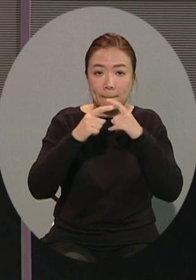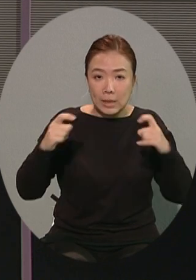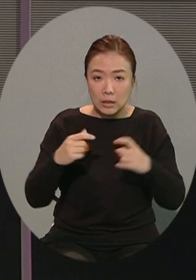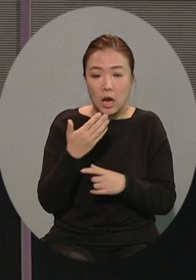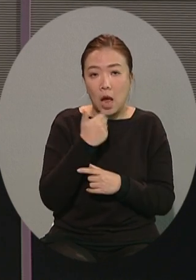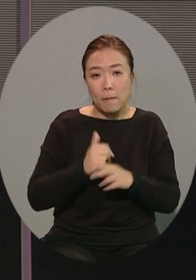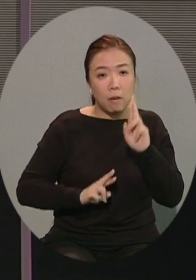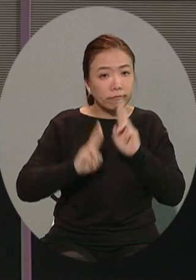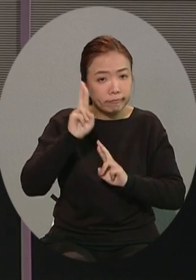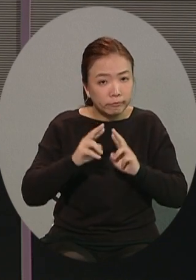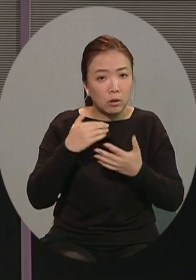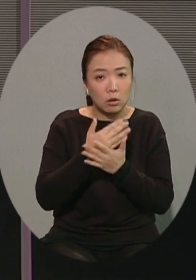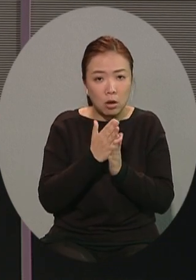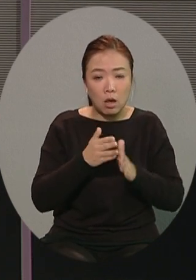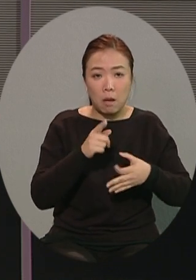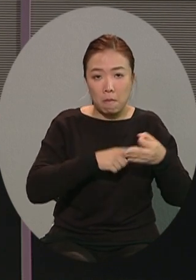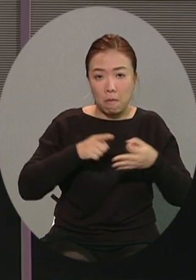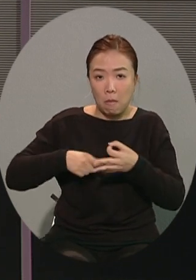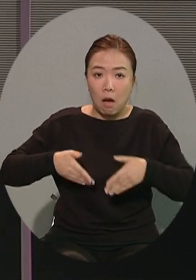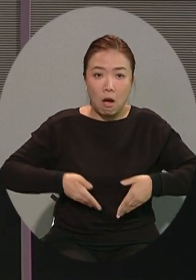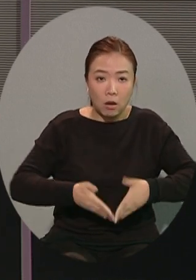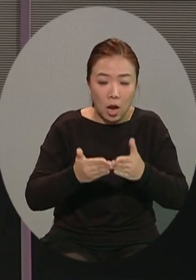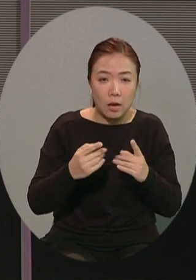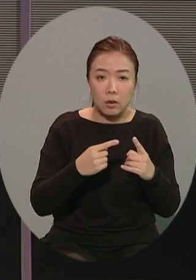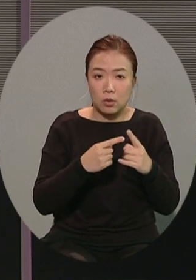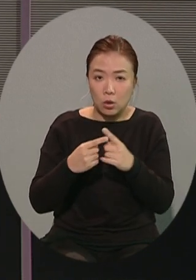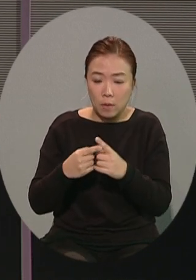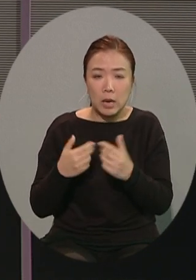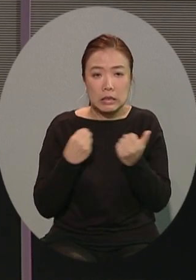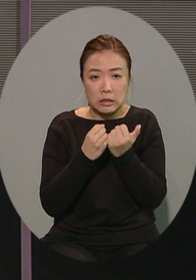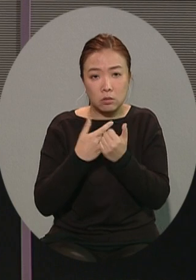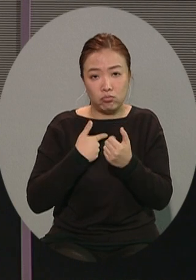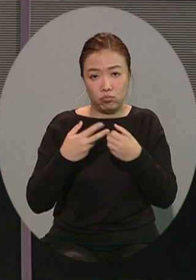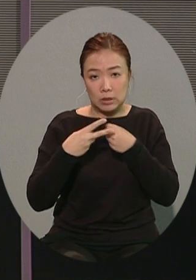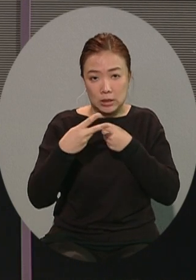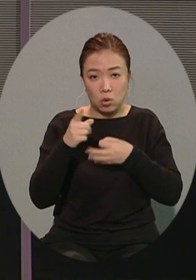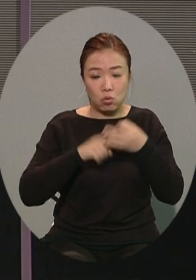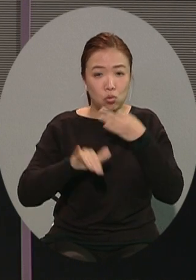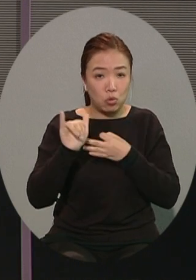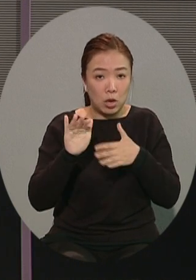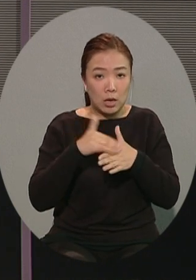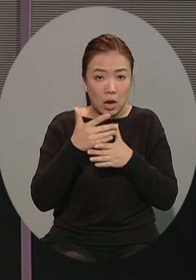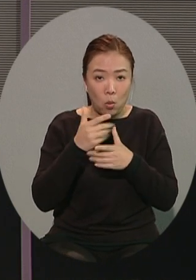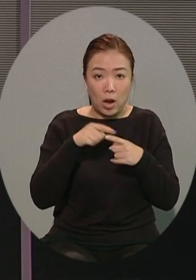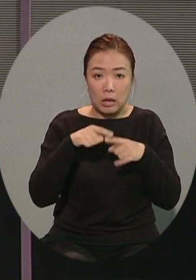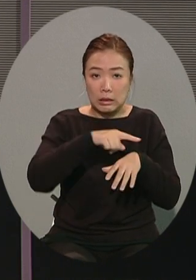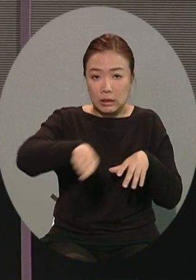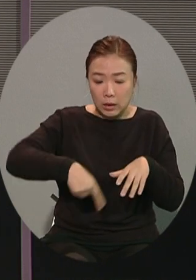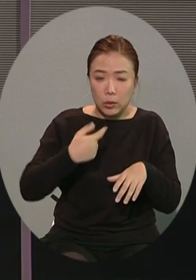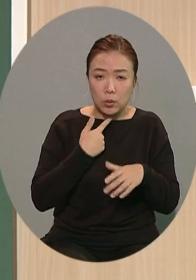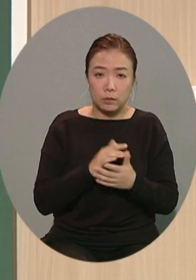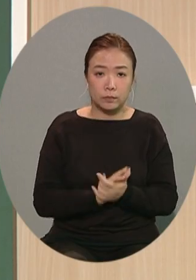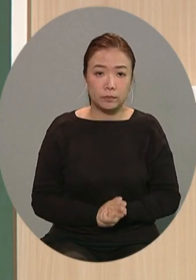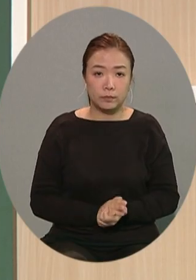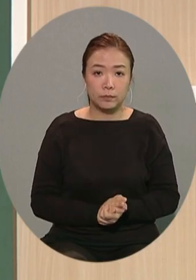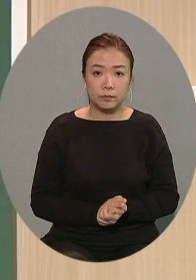大圍道、積輝街、積富街嘅居民。請支持我二號袁桂希，因為大圍區需要一個更加做實事